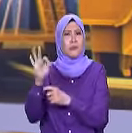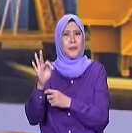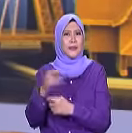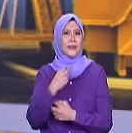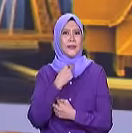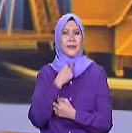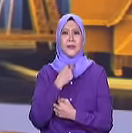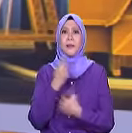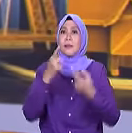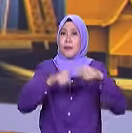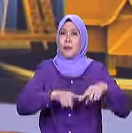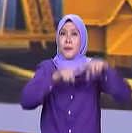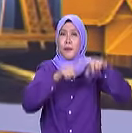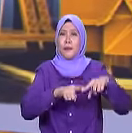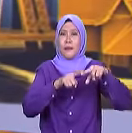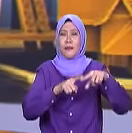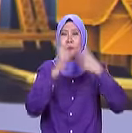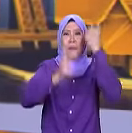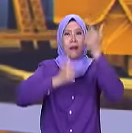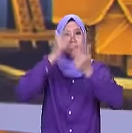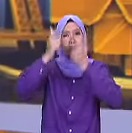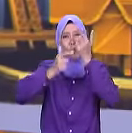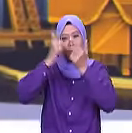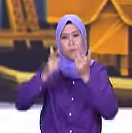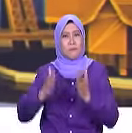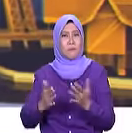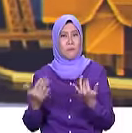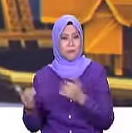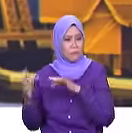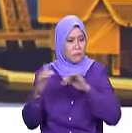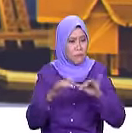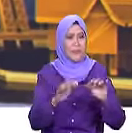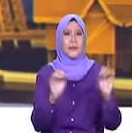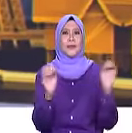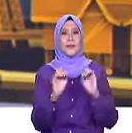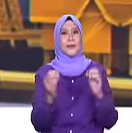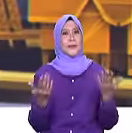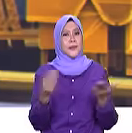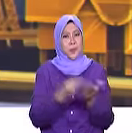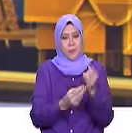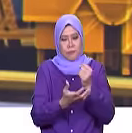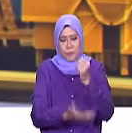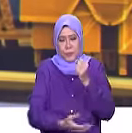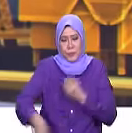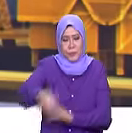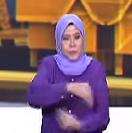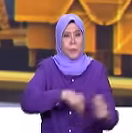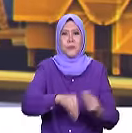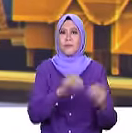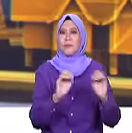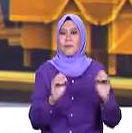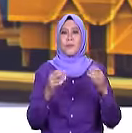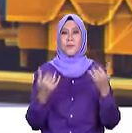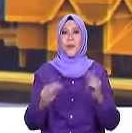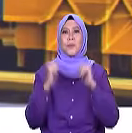COVID-19. Kebergantungan terhadap hasil pelancongan yang tidak lagi mampu menjana pendapatan mendapat perhatian Majlis Perundingan